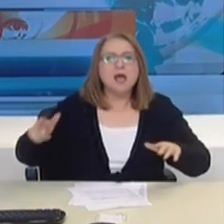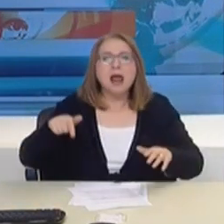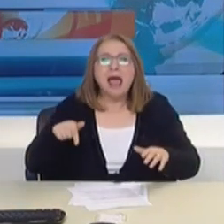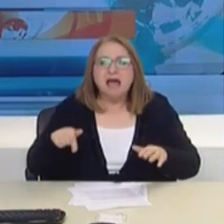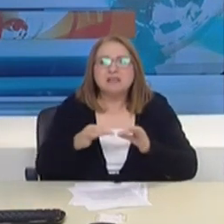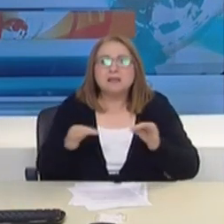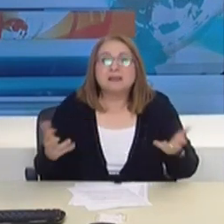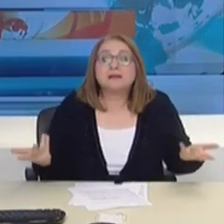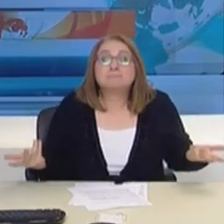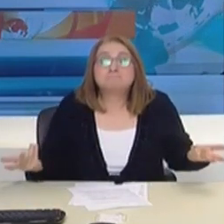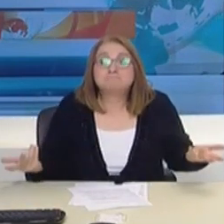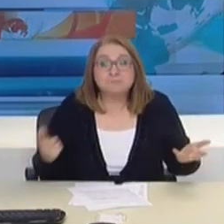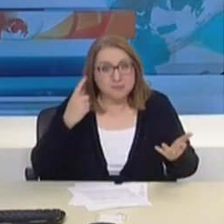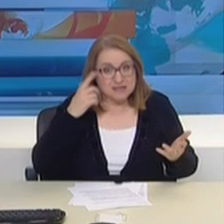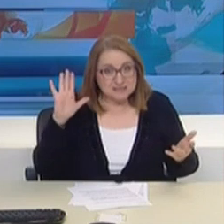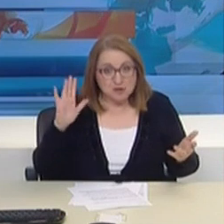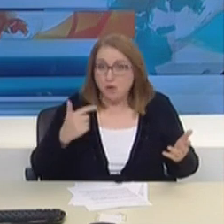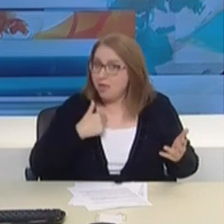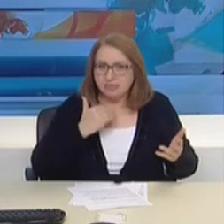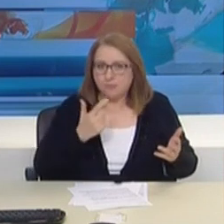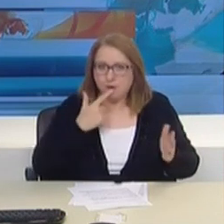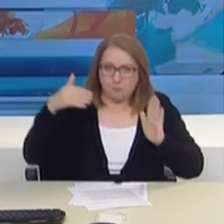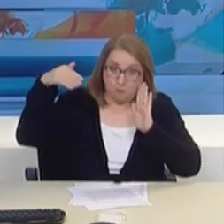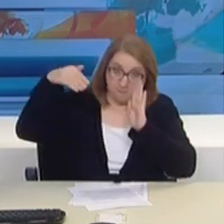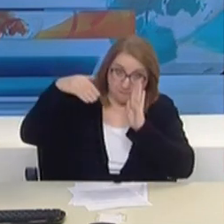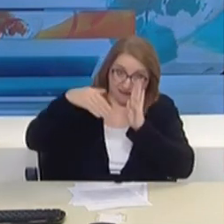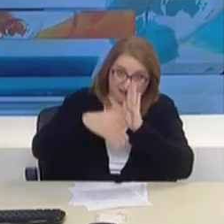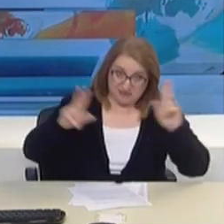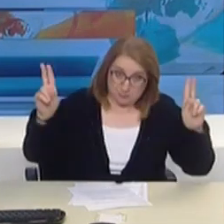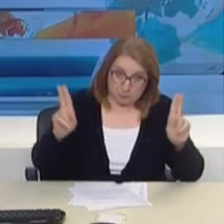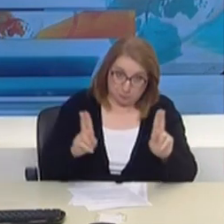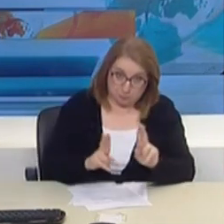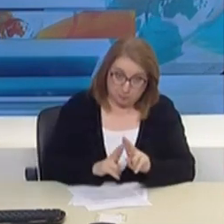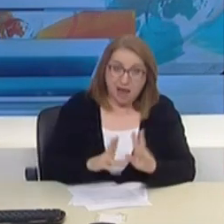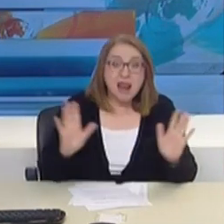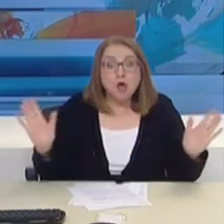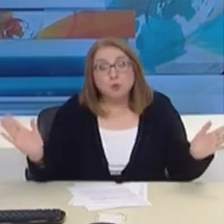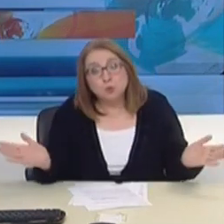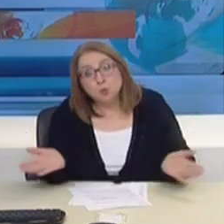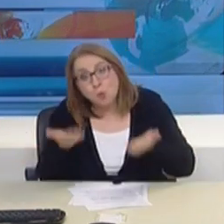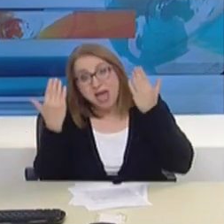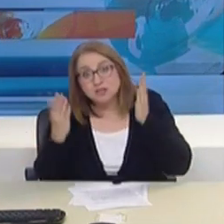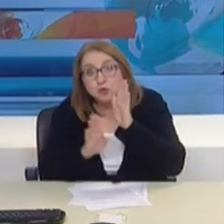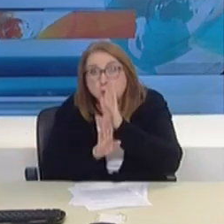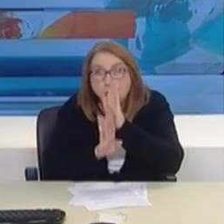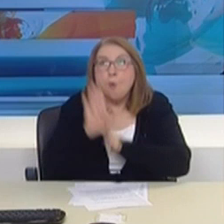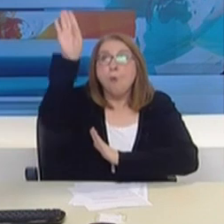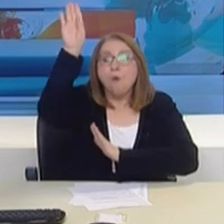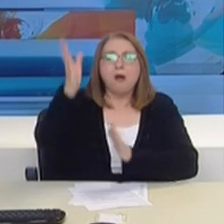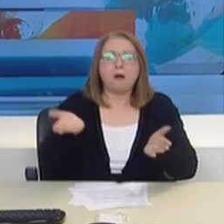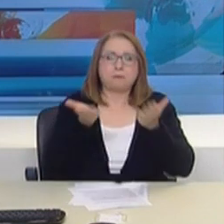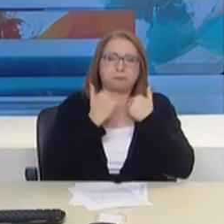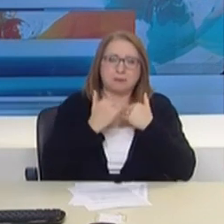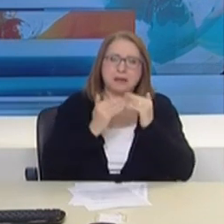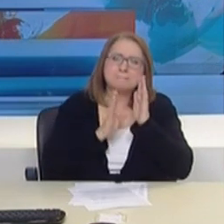μπορώ να πω ότι η καμπύλη έχει μειωθεί, αλλά σίγουρα δεν έχει αυξηθεί δραματικά. Και αυτό ας μείνει σαν ένα αισιόδοξο μήνυμα της ημέρας. Χωρίς